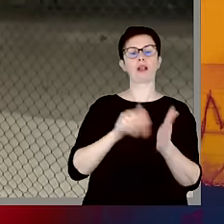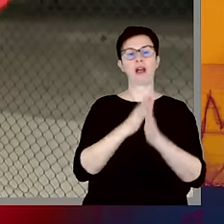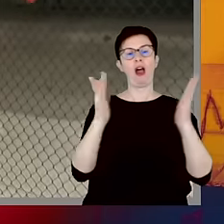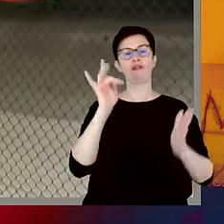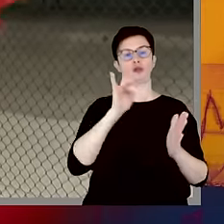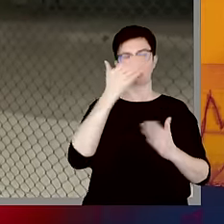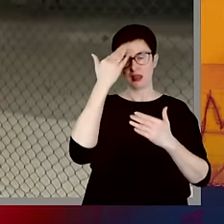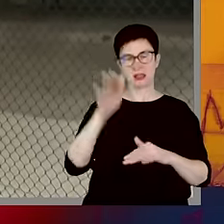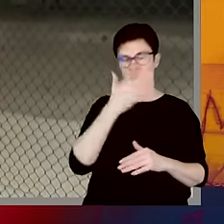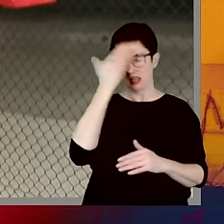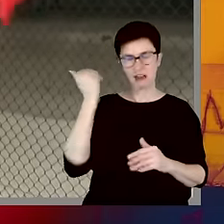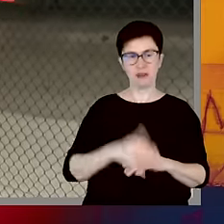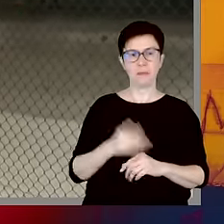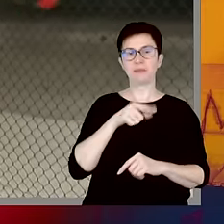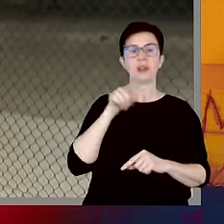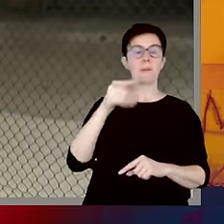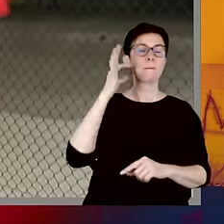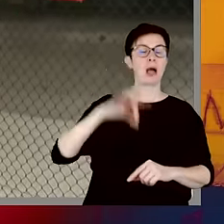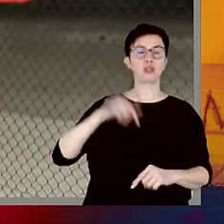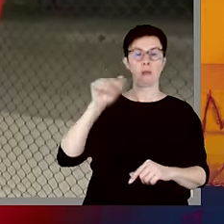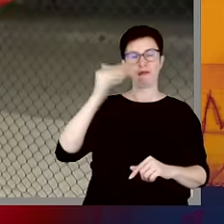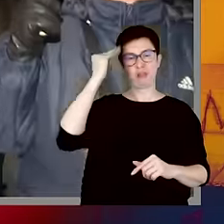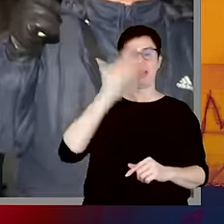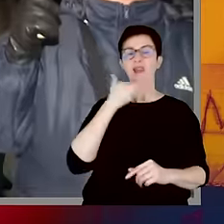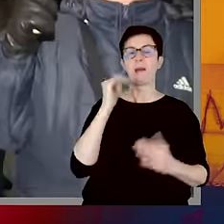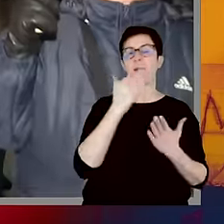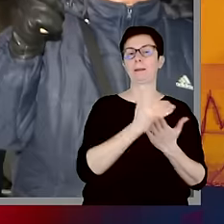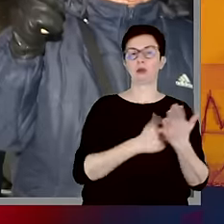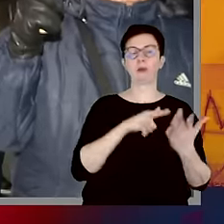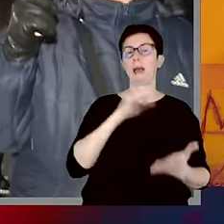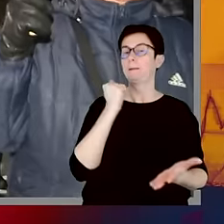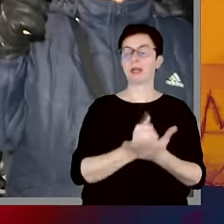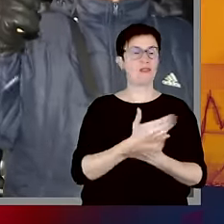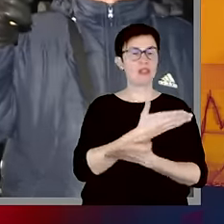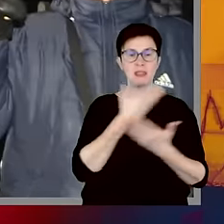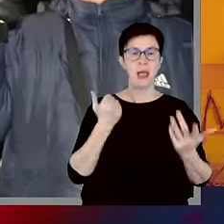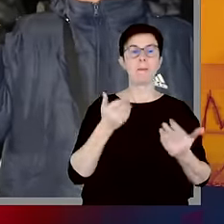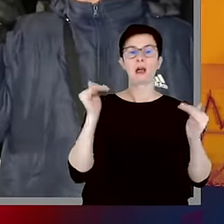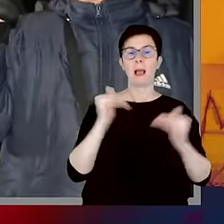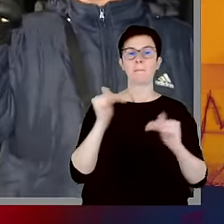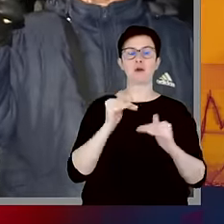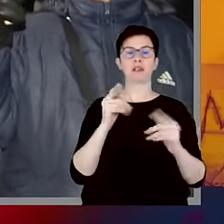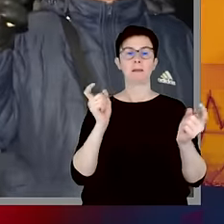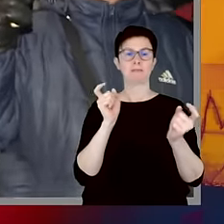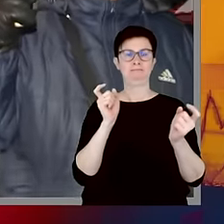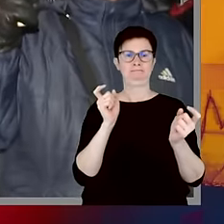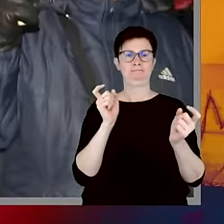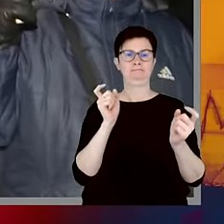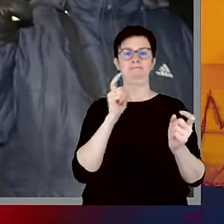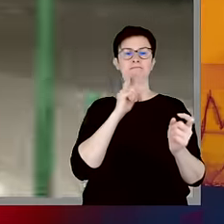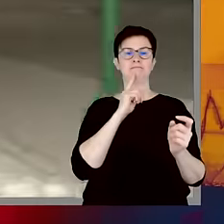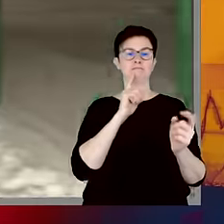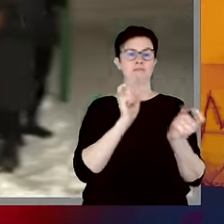doskonale wiedzieć, że nie ma takiego przepisu i takiego prawa w Polsce, który pozwala kwestionować decyzję prezydenta w